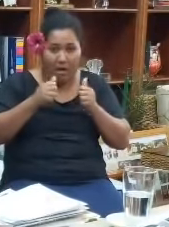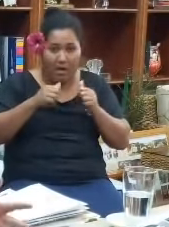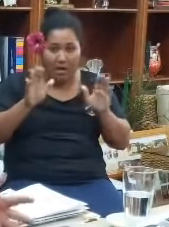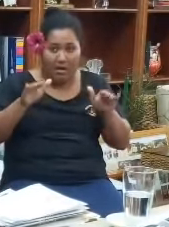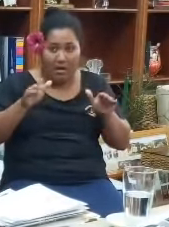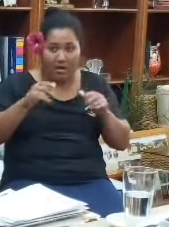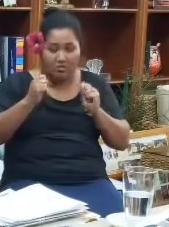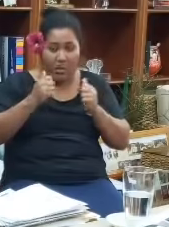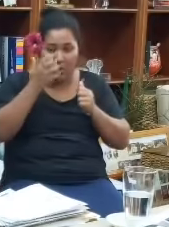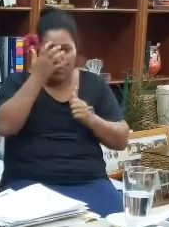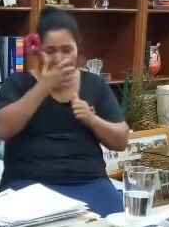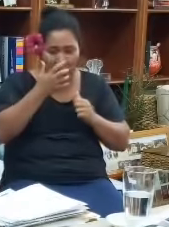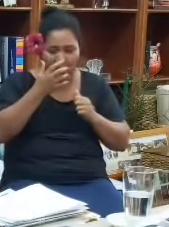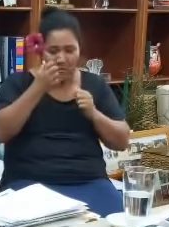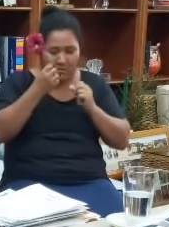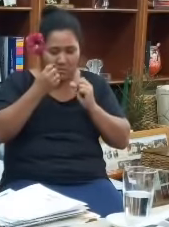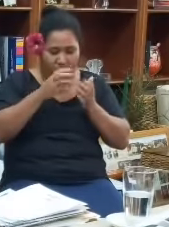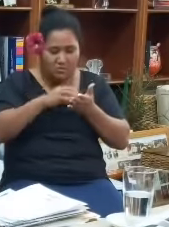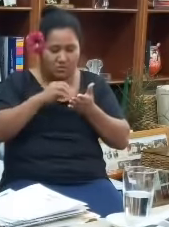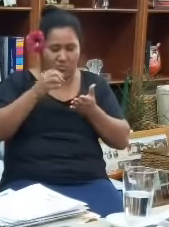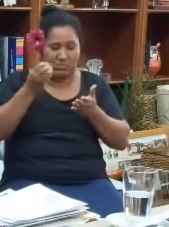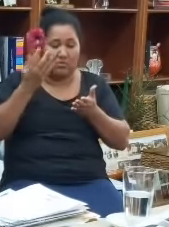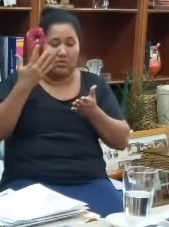wa umaronga a la woki le